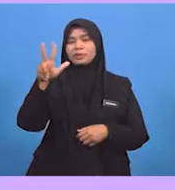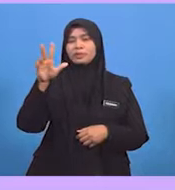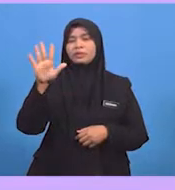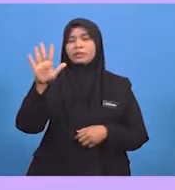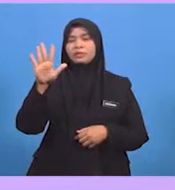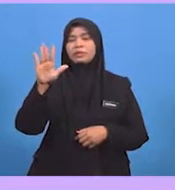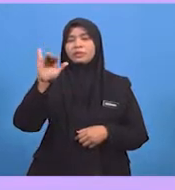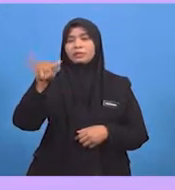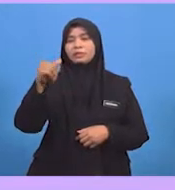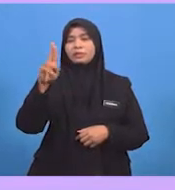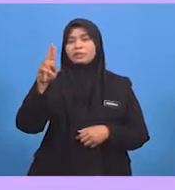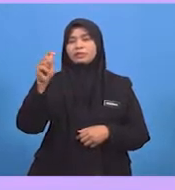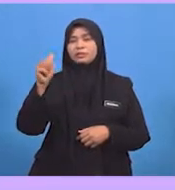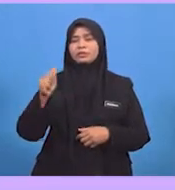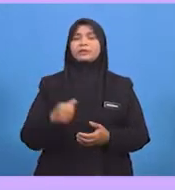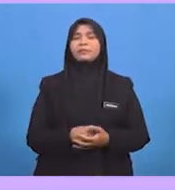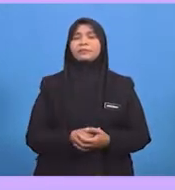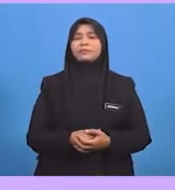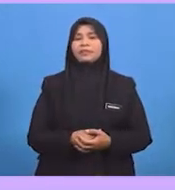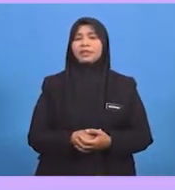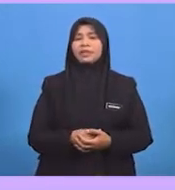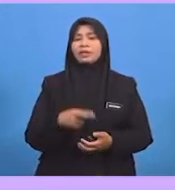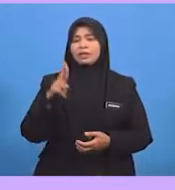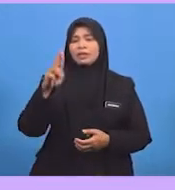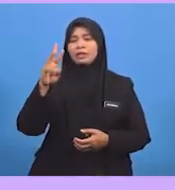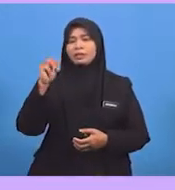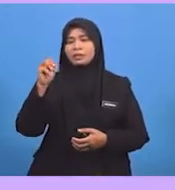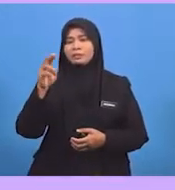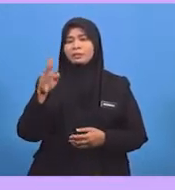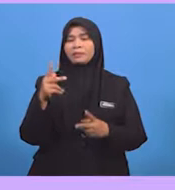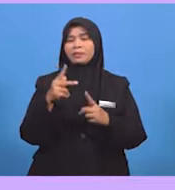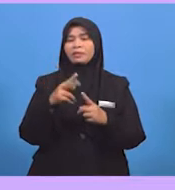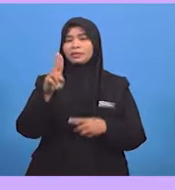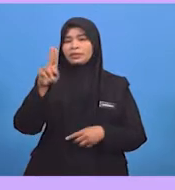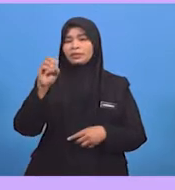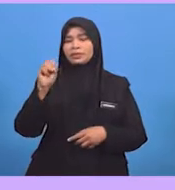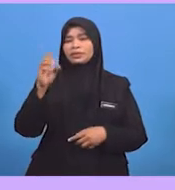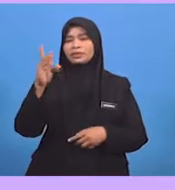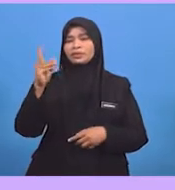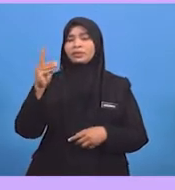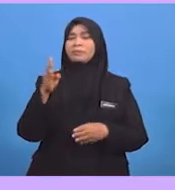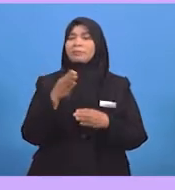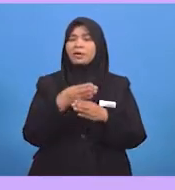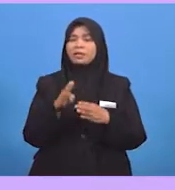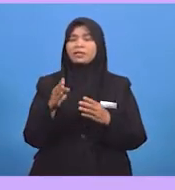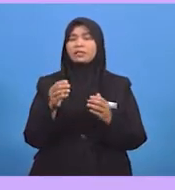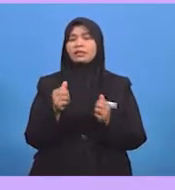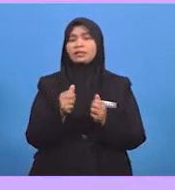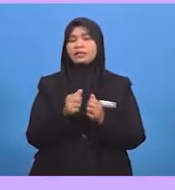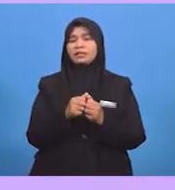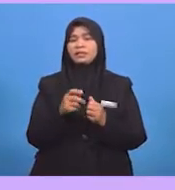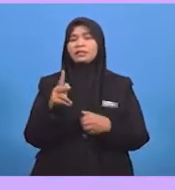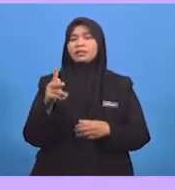RM875.35 juta. Manakala untuk menukar RM kepada USD, kita bahagikan nilai RM dengan